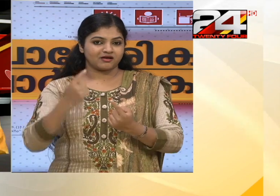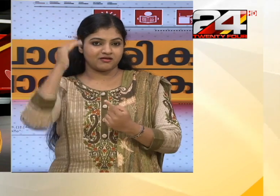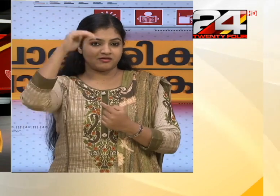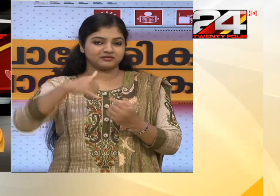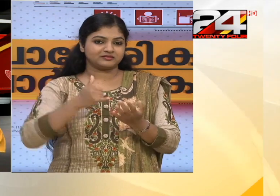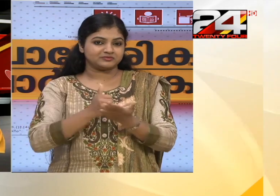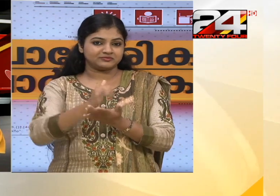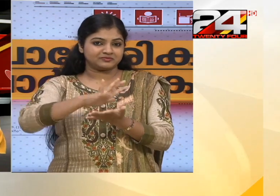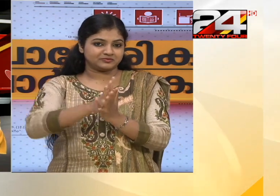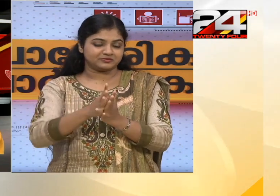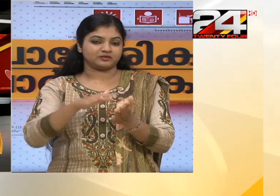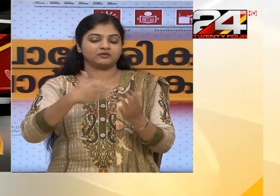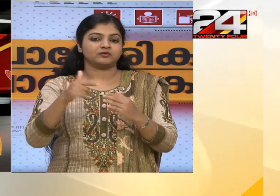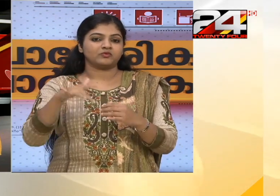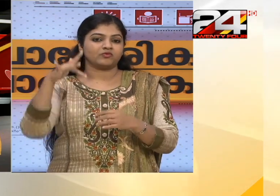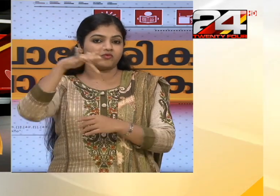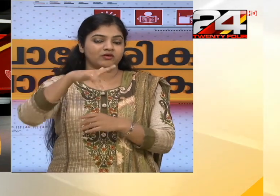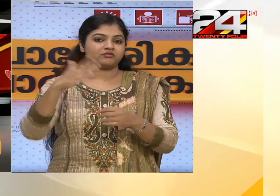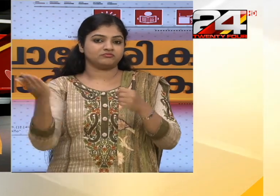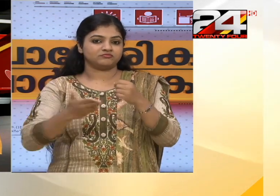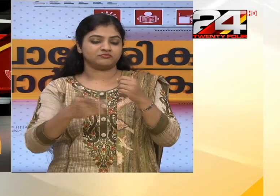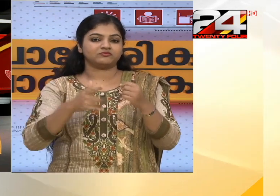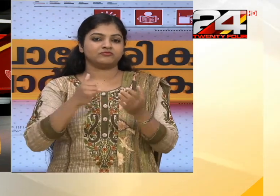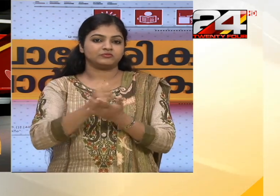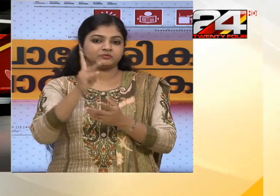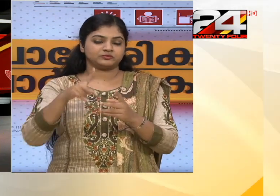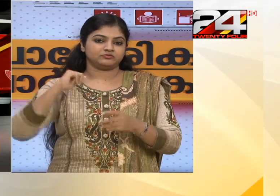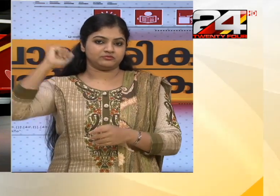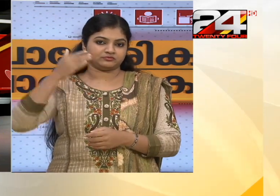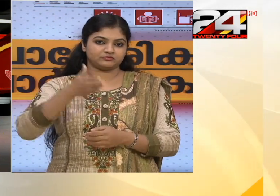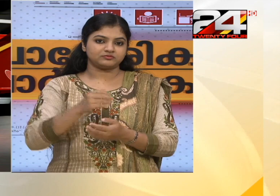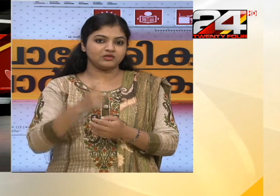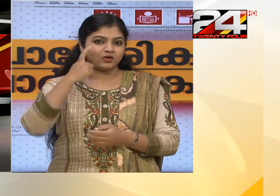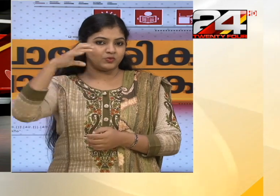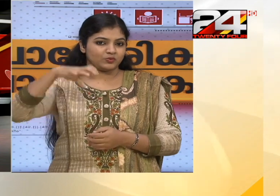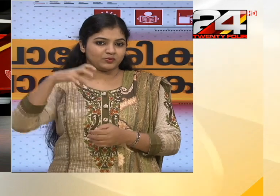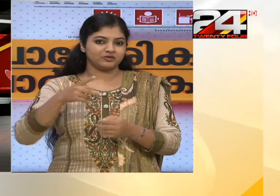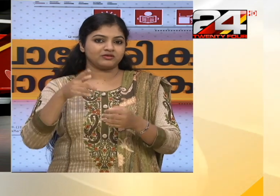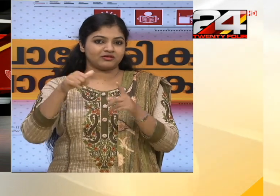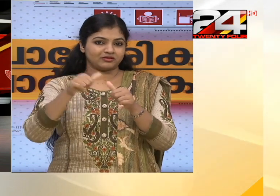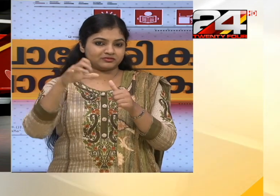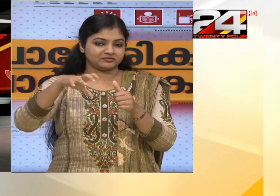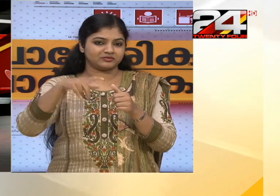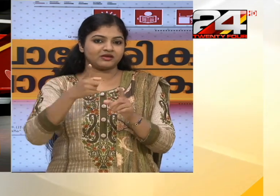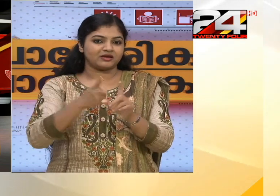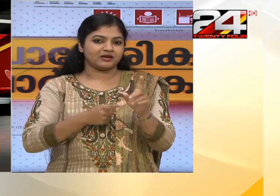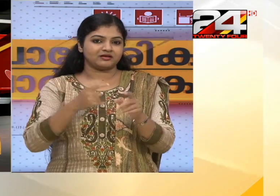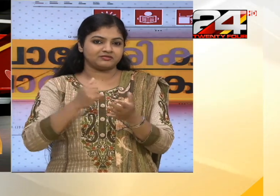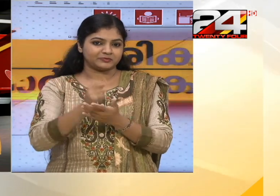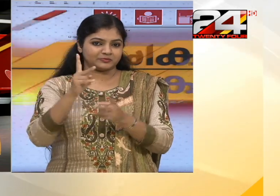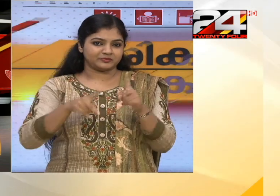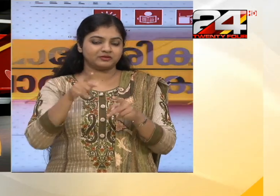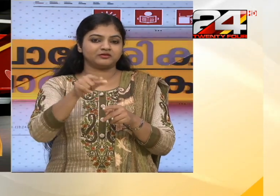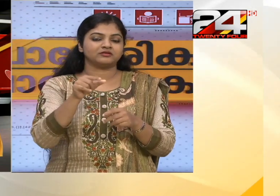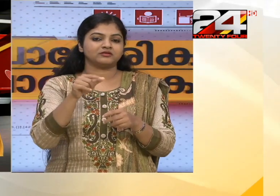കാട്ടാനകൾ കൃഷി നശിപ്പിച്ചതിന് പിന്നാലെ വാഴകൾ വെട്ടി കർഷകന്റെ പ്രതിഷേധം. കണ്ണൂർ അടക്കാത്തോടിലെ യുവകർഷകനായ തോമസ് ആണ് തന്റെ